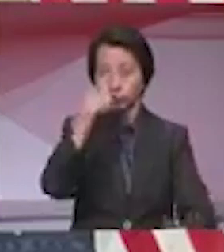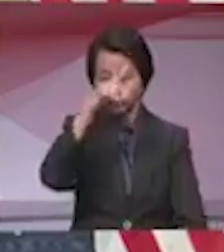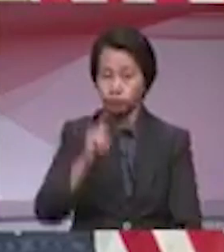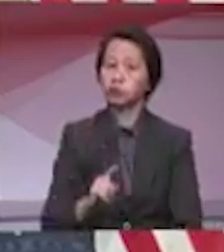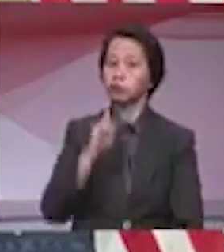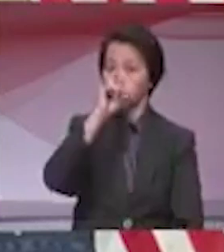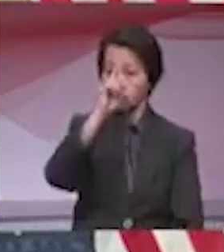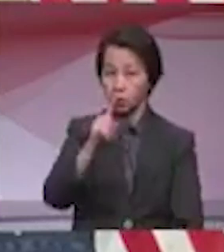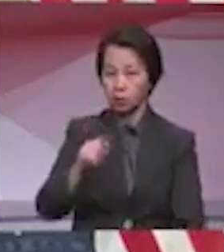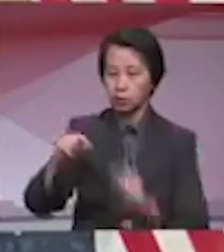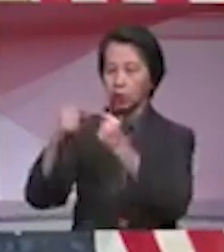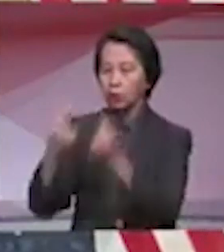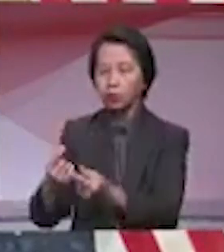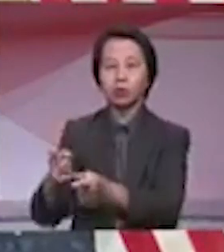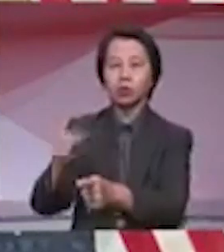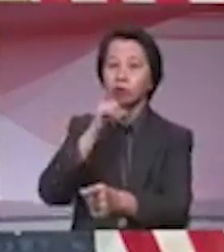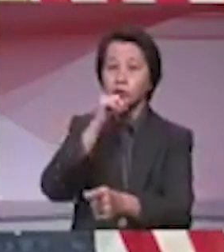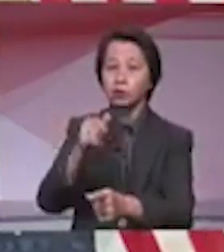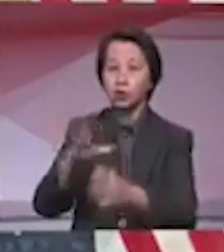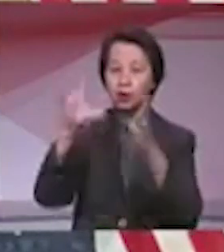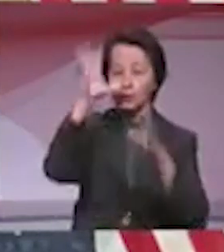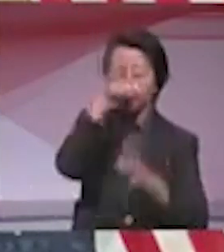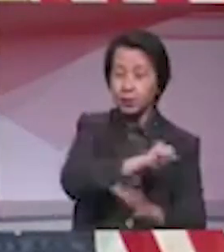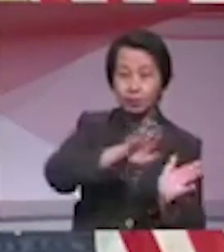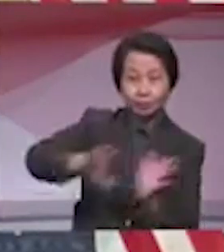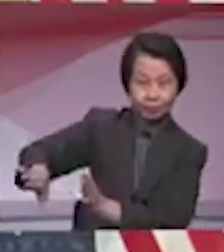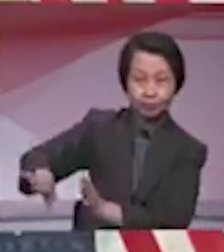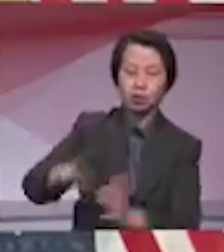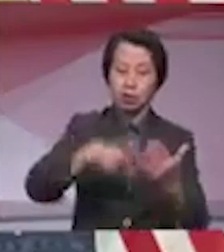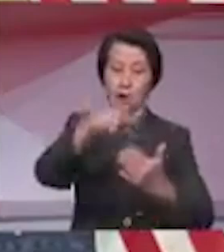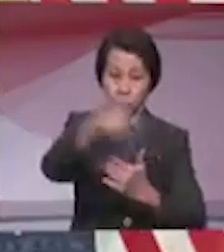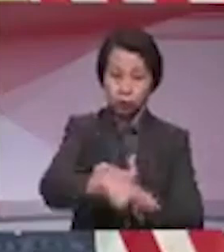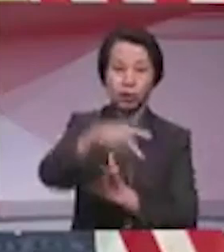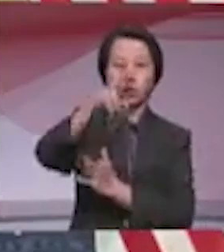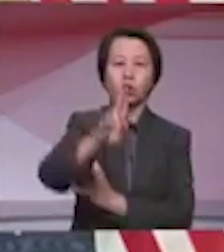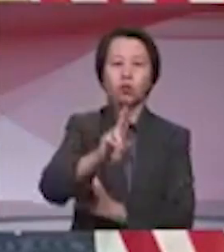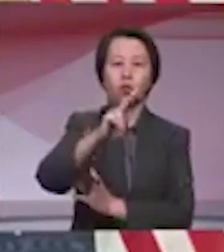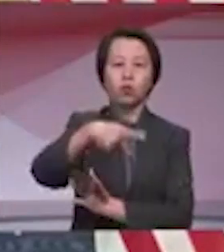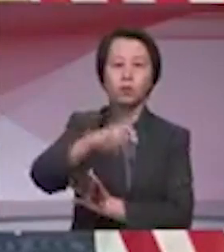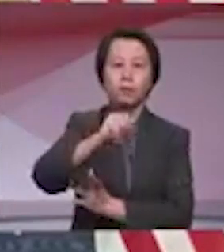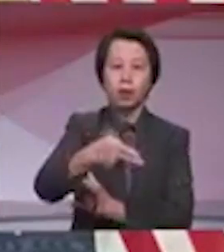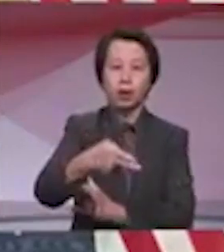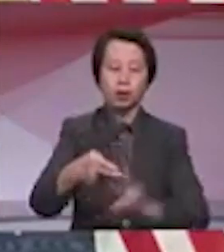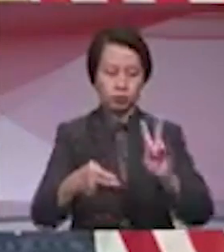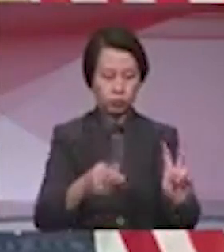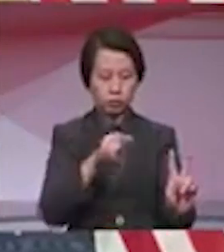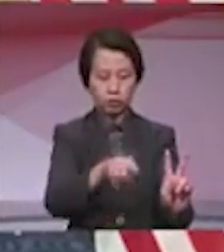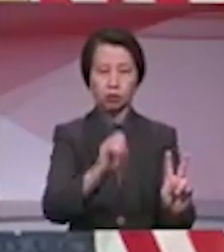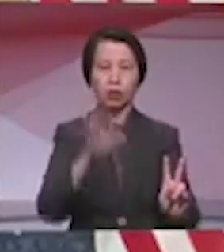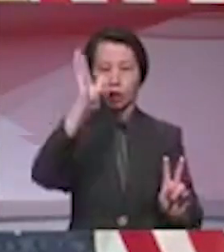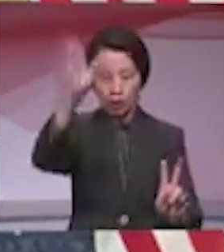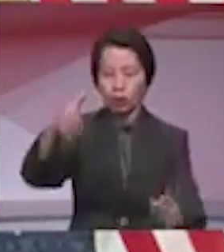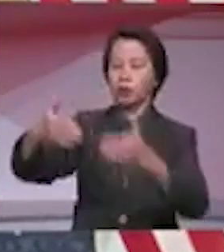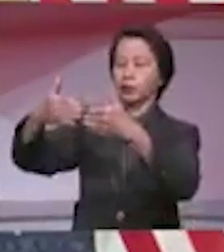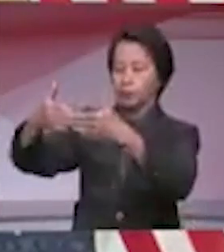memastikan golongan ini juga tidak tertinggal, program subsidi upah 2.0 akan